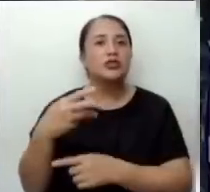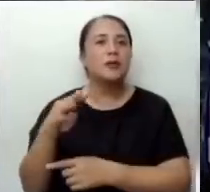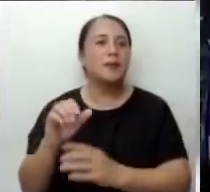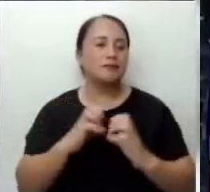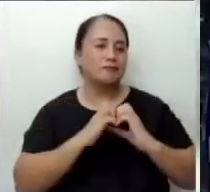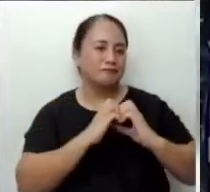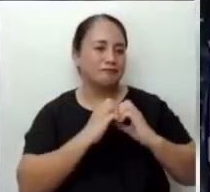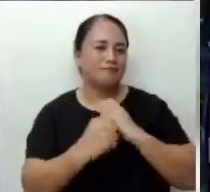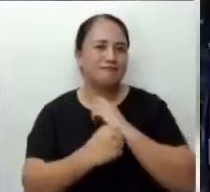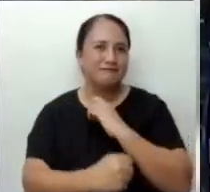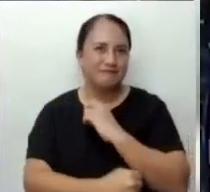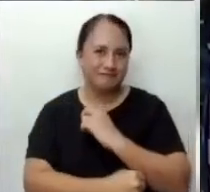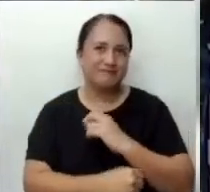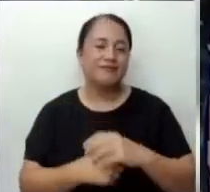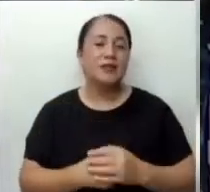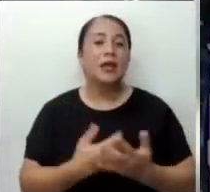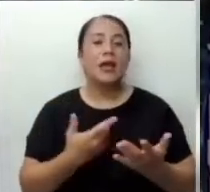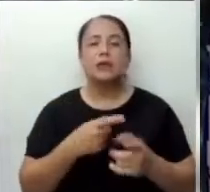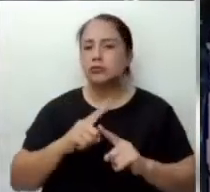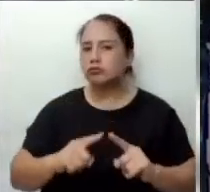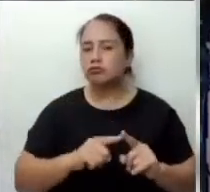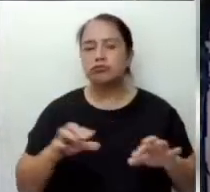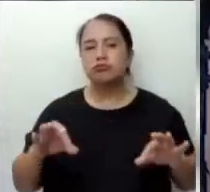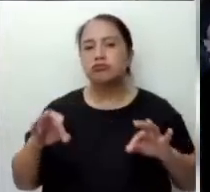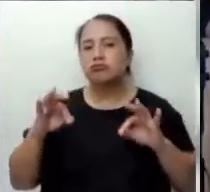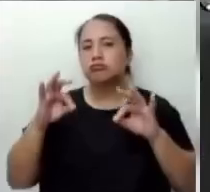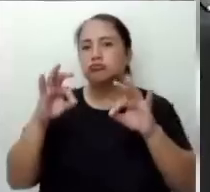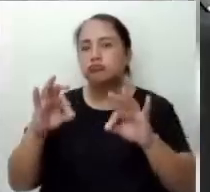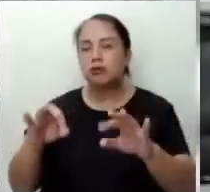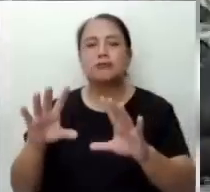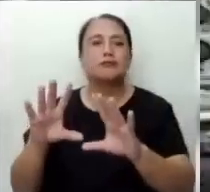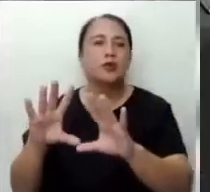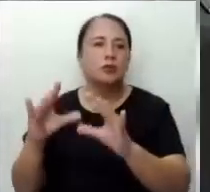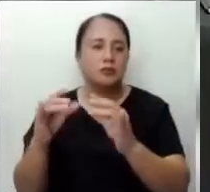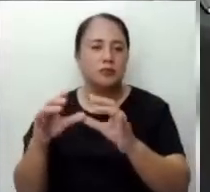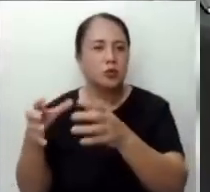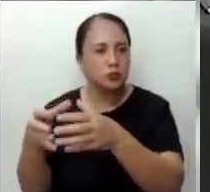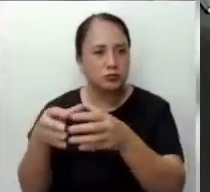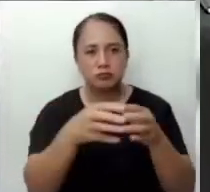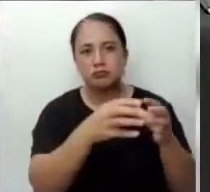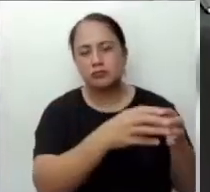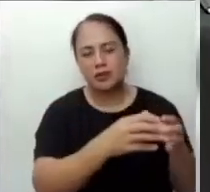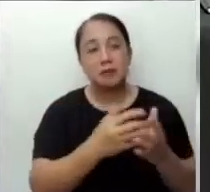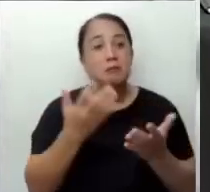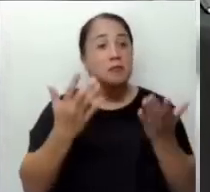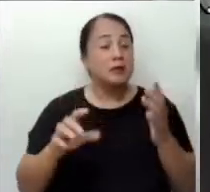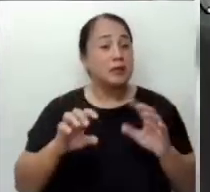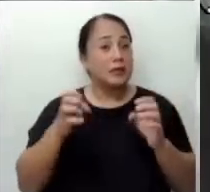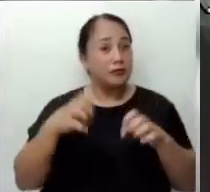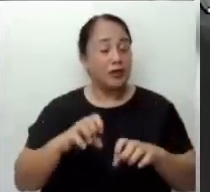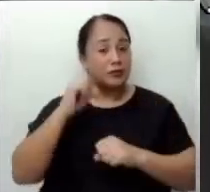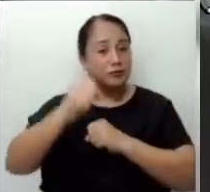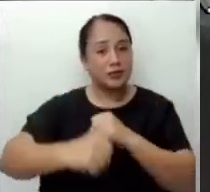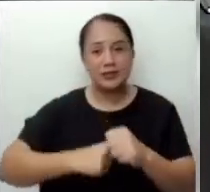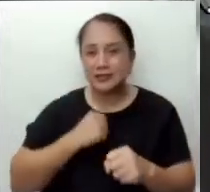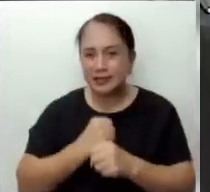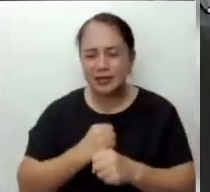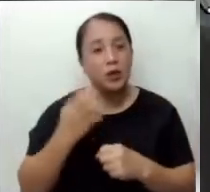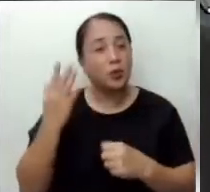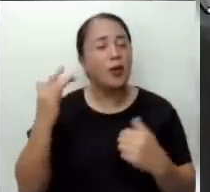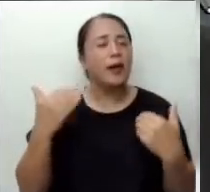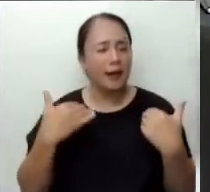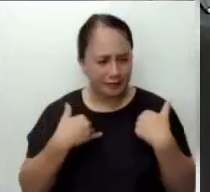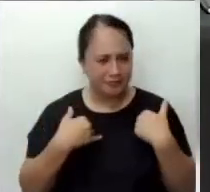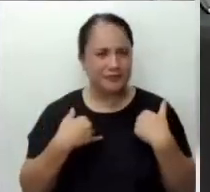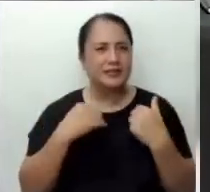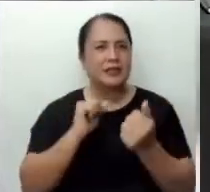Foundation at iba pang charitable institutions. It might be the event of the year kasi nandyan kasama yung mga, of